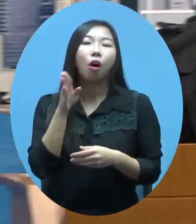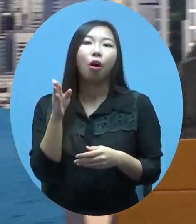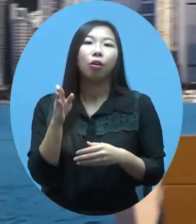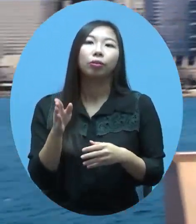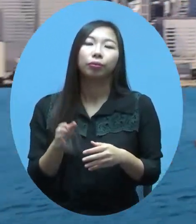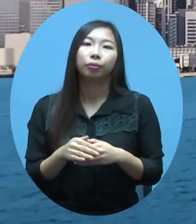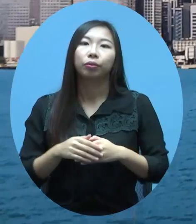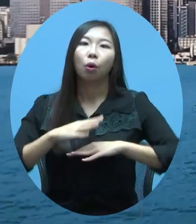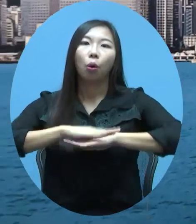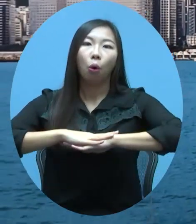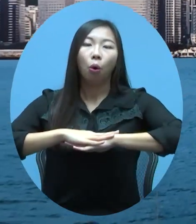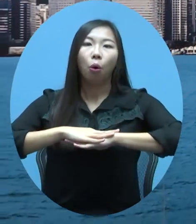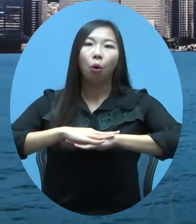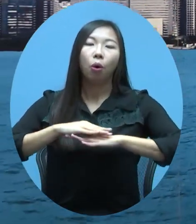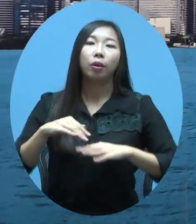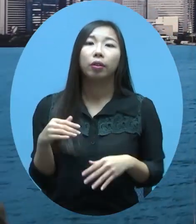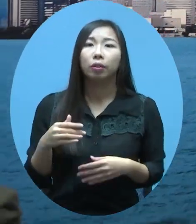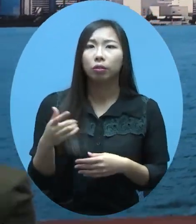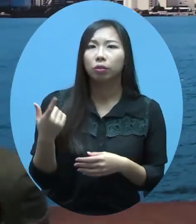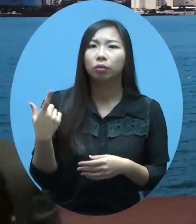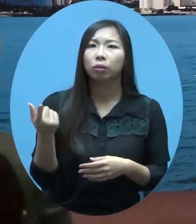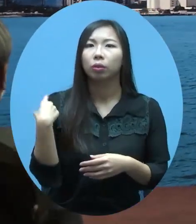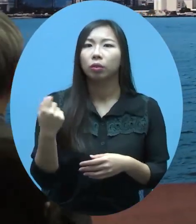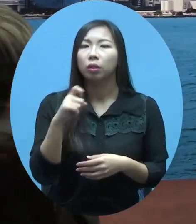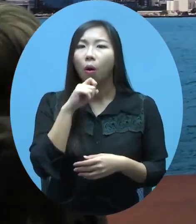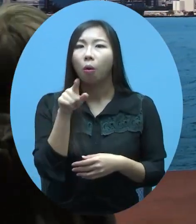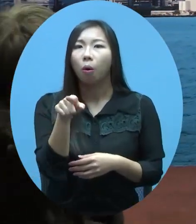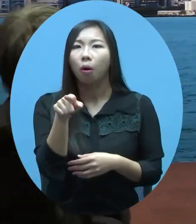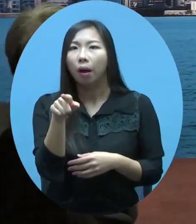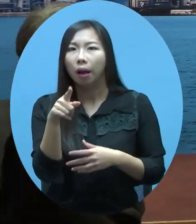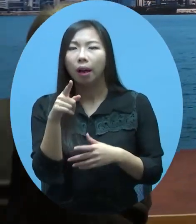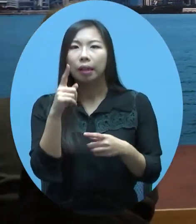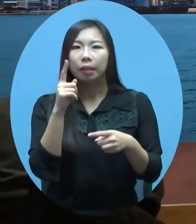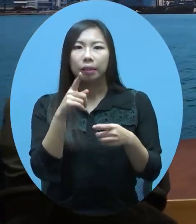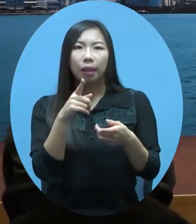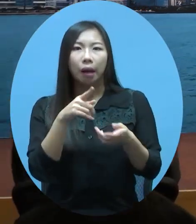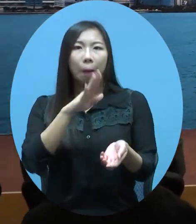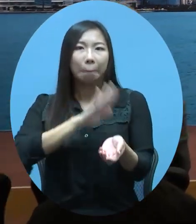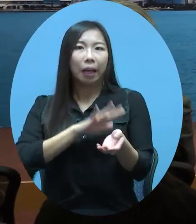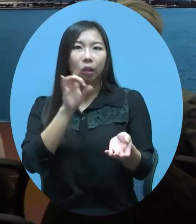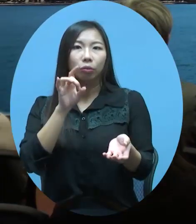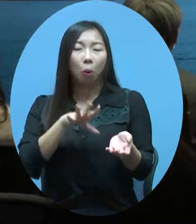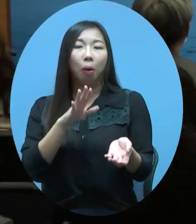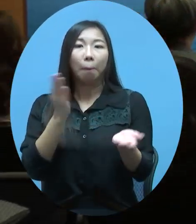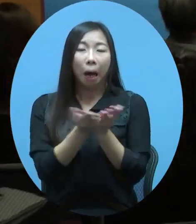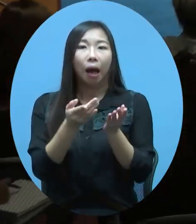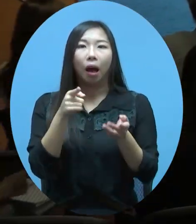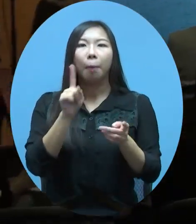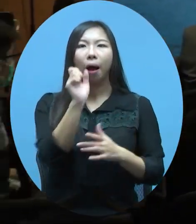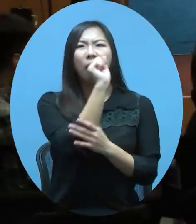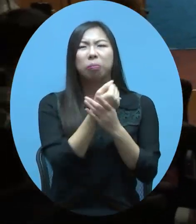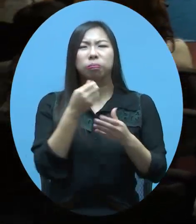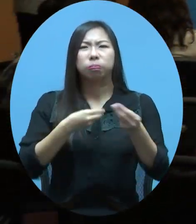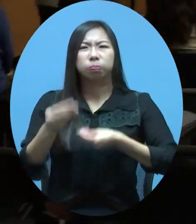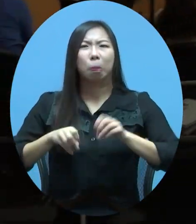呢，第一個問題就是早前其實都有一些確診患者其實是經過糞便傳，即是有機會是經過這個糞便傳播，